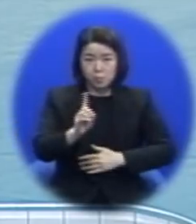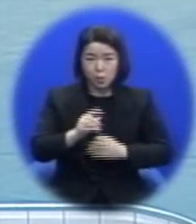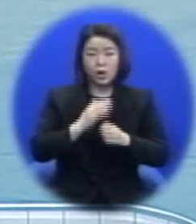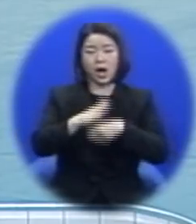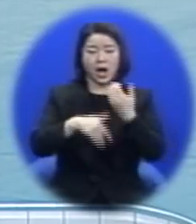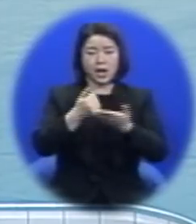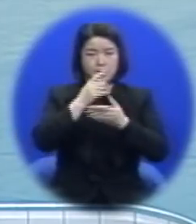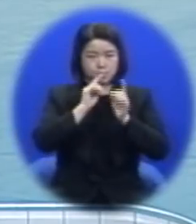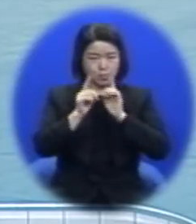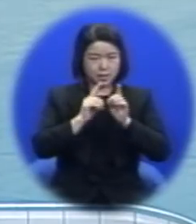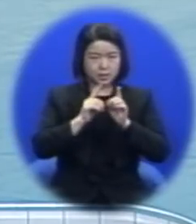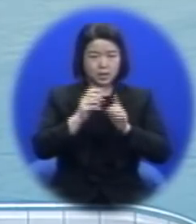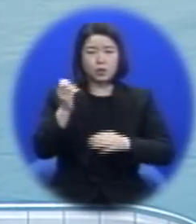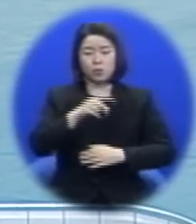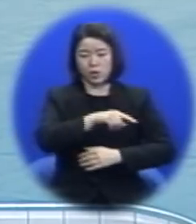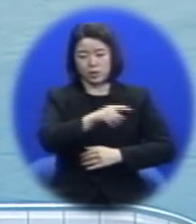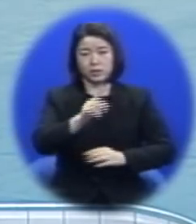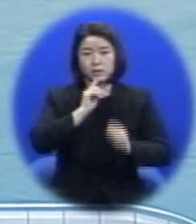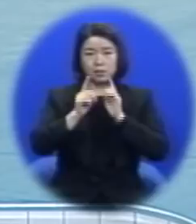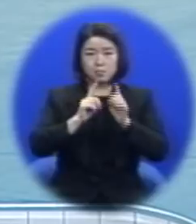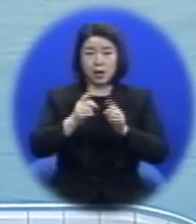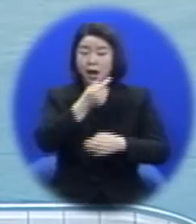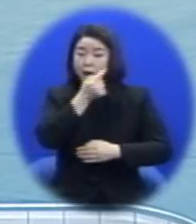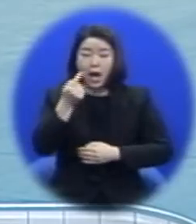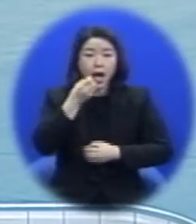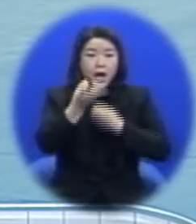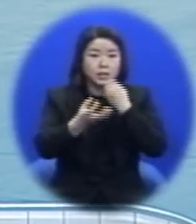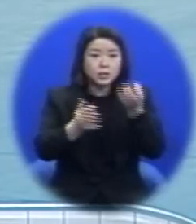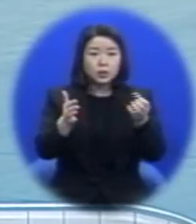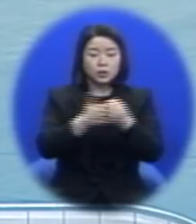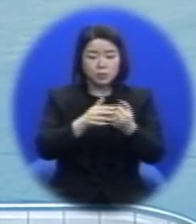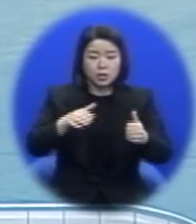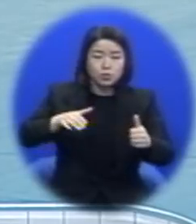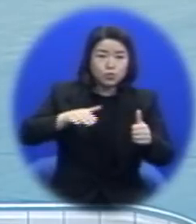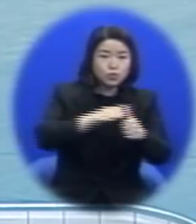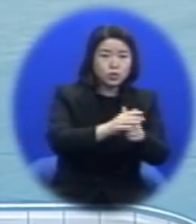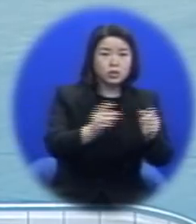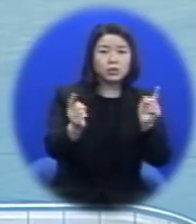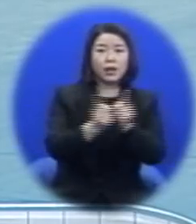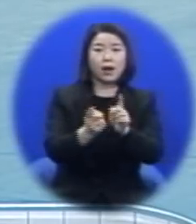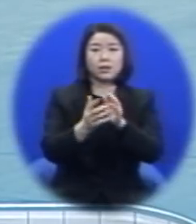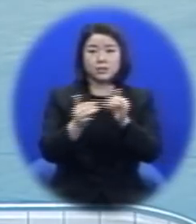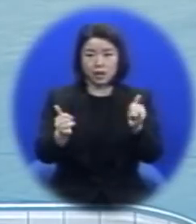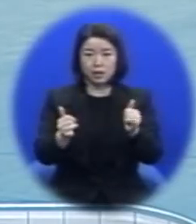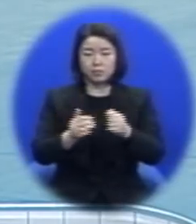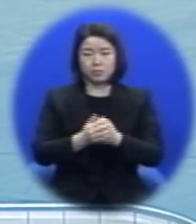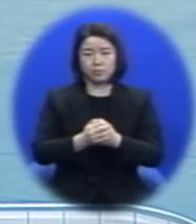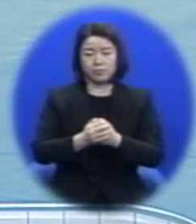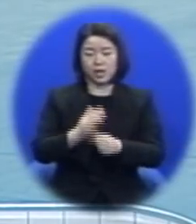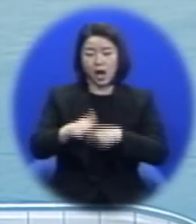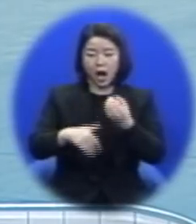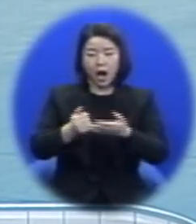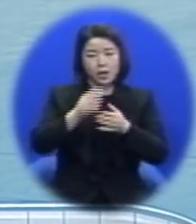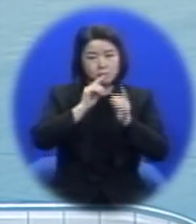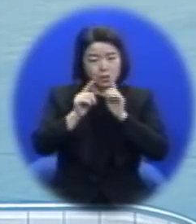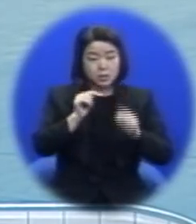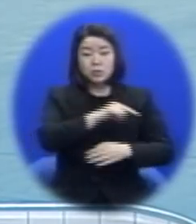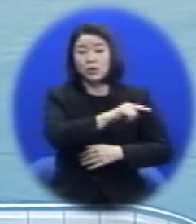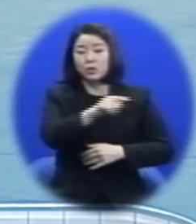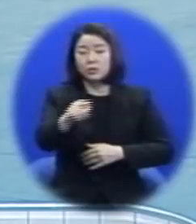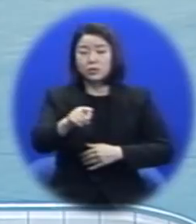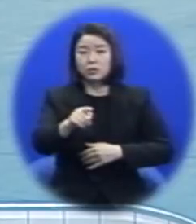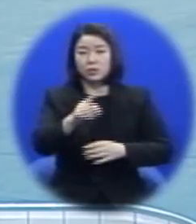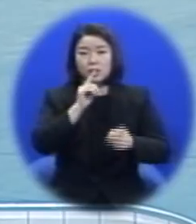말씀과 그들이 말한 증언 때문에 죽임을 당한 이들이라 그랬습니다. 하나님의 말씀과 그들의 증언 때문에